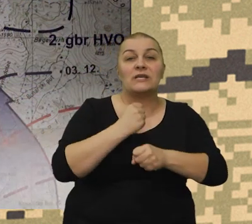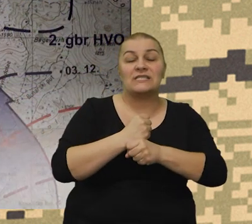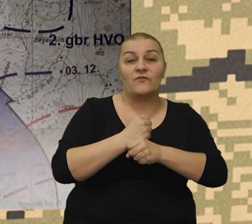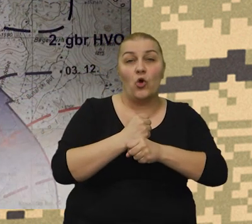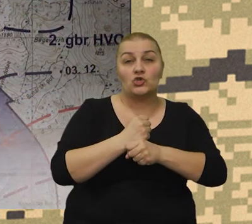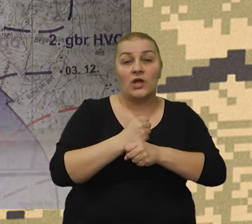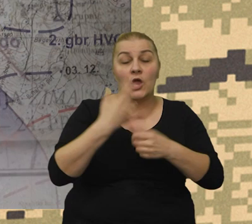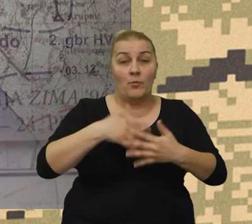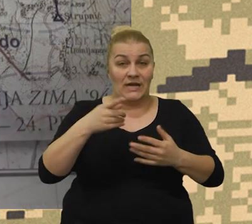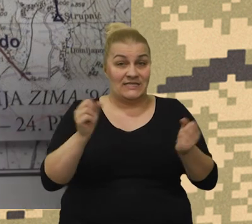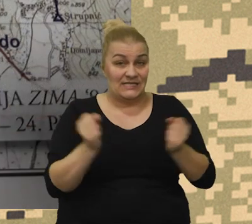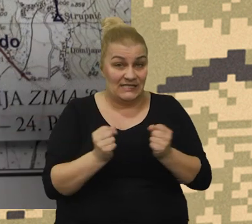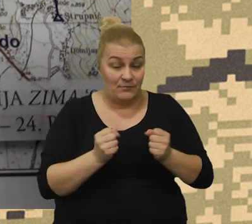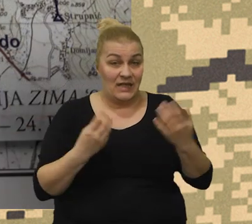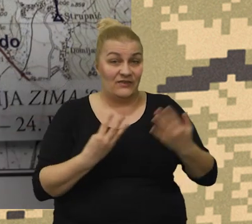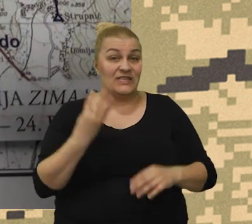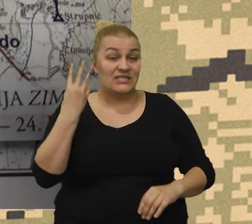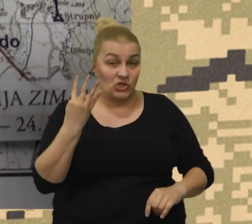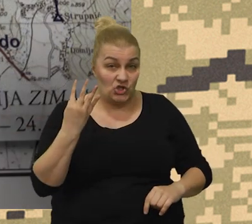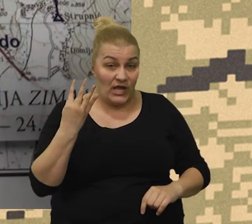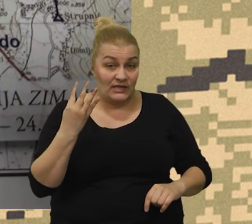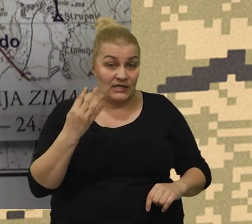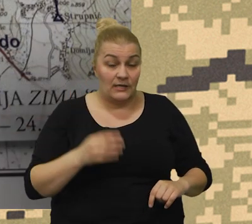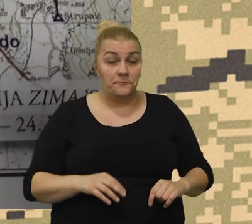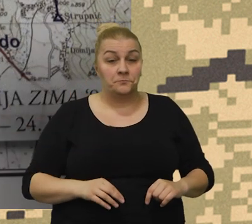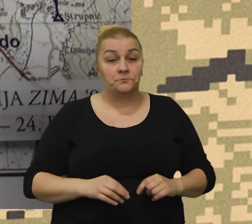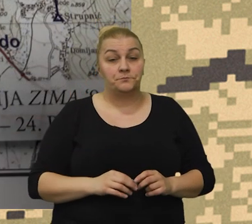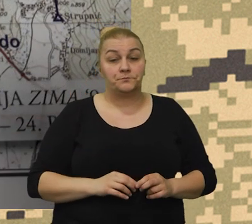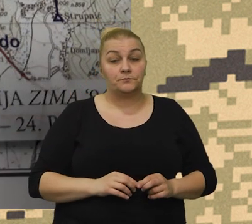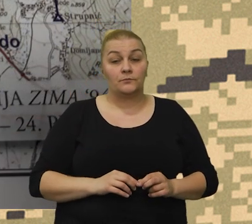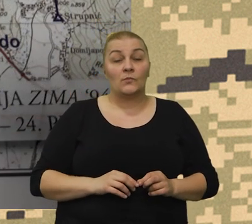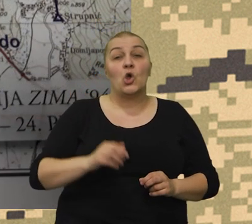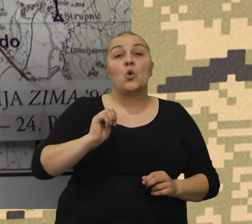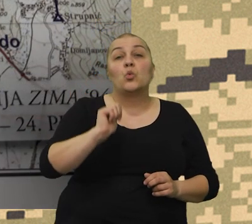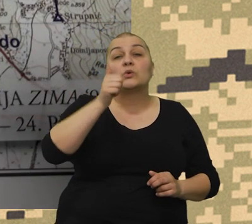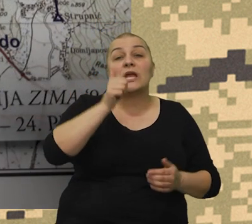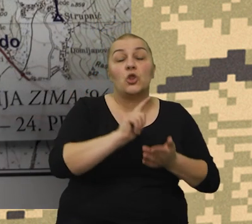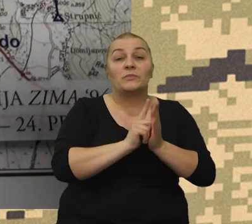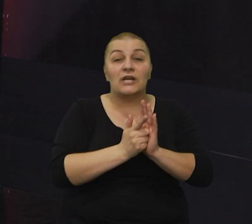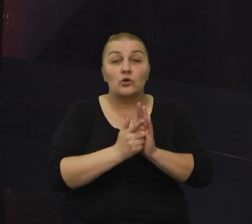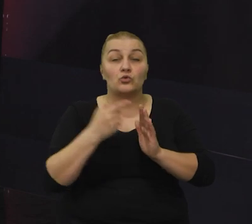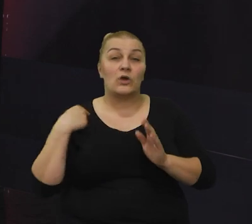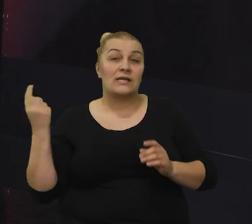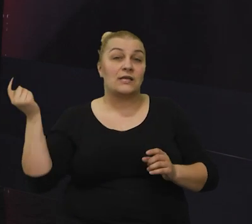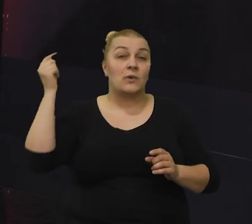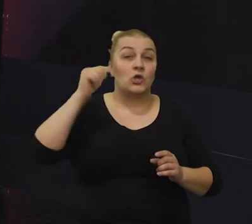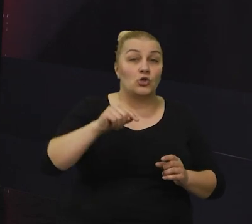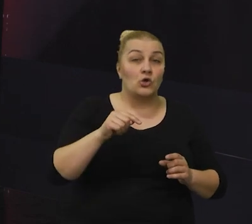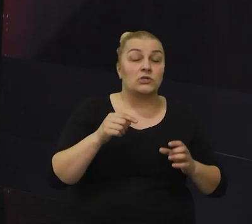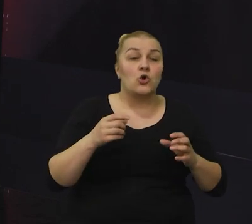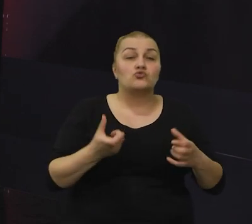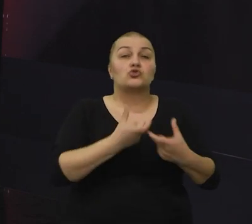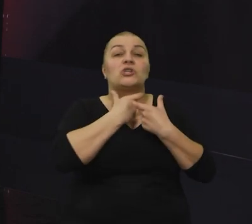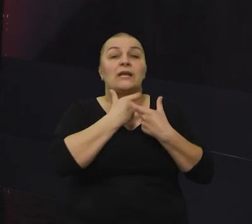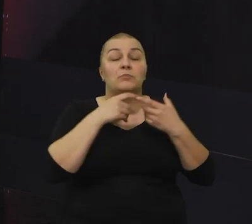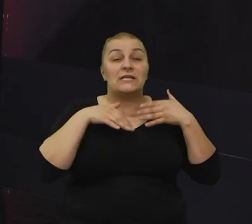izvođenje operacije Zima 94, onda u jednom trenutku sam došao škrip sa